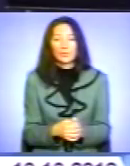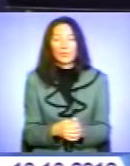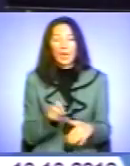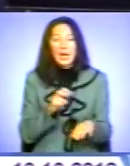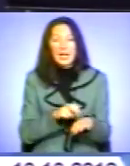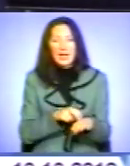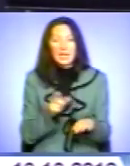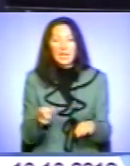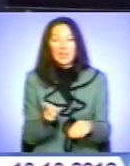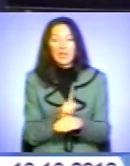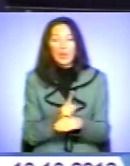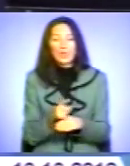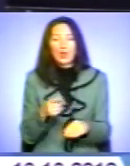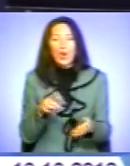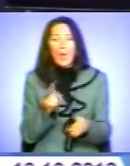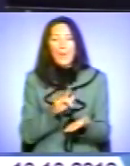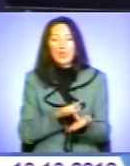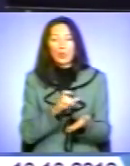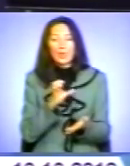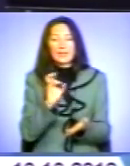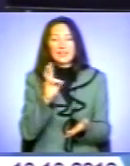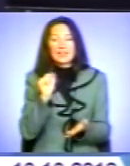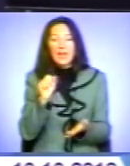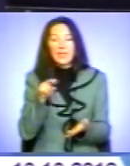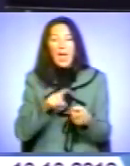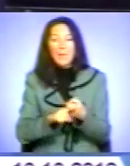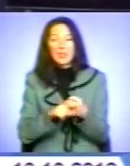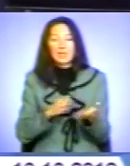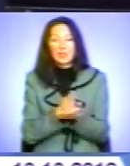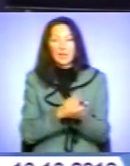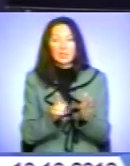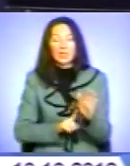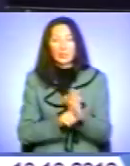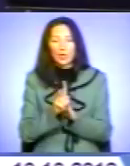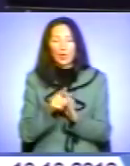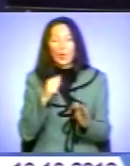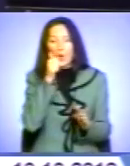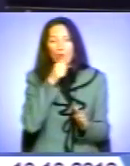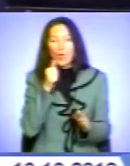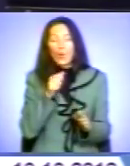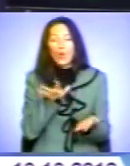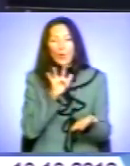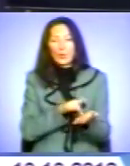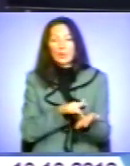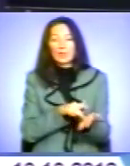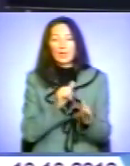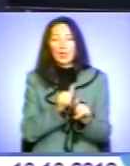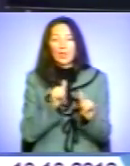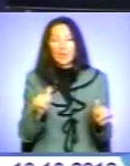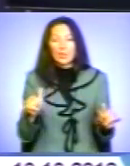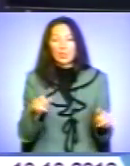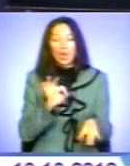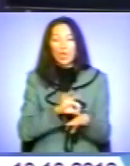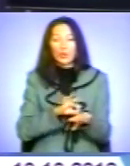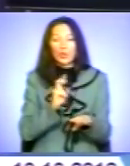Лікарі Тернопільської міської санепідемстанції повідомляють, з початку року в місті спостерігається прогнозований ріст захворюваності на кір.